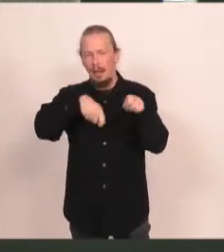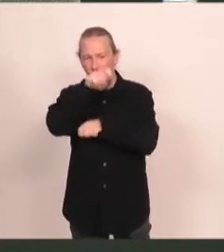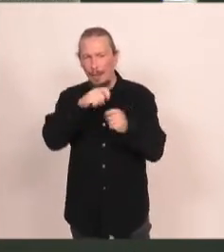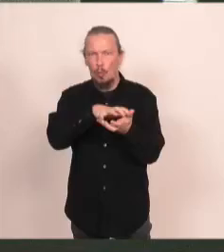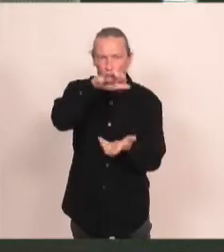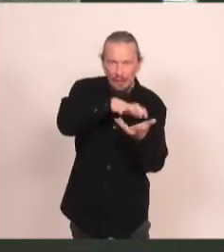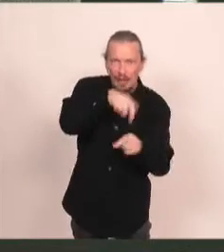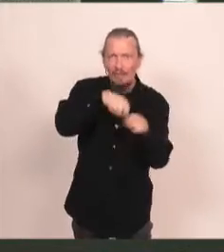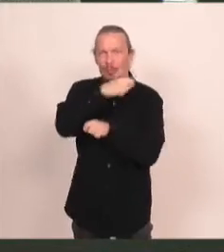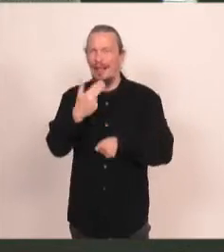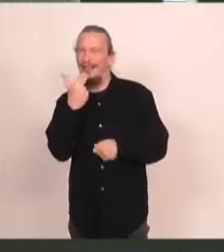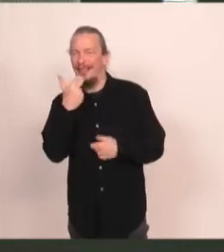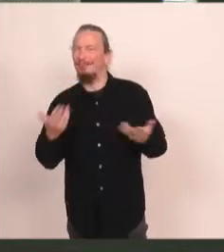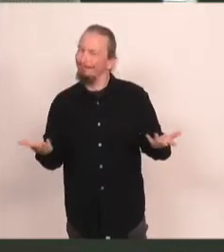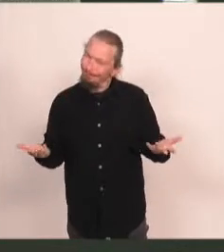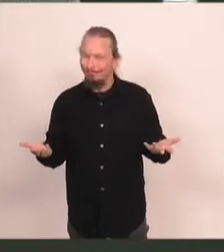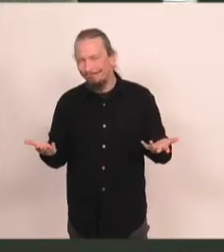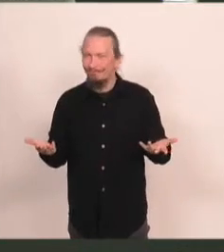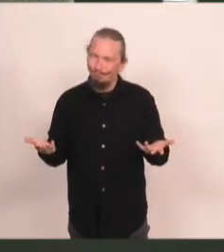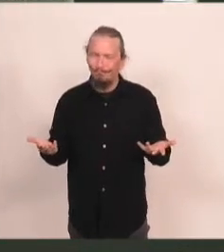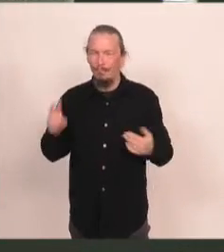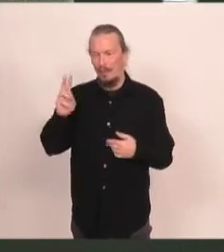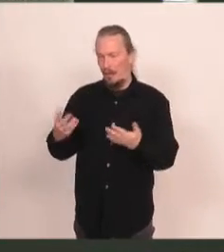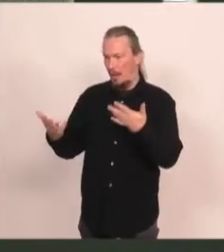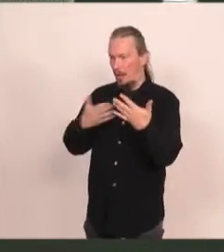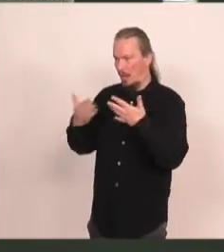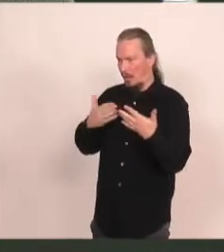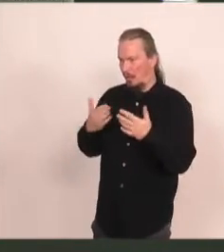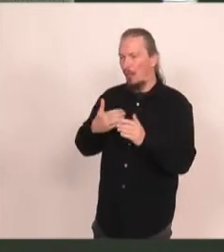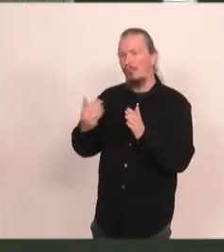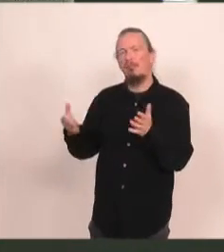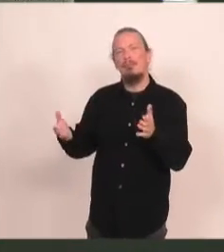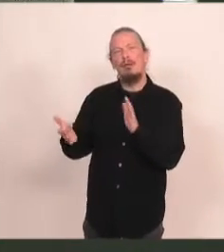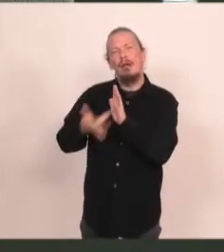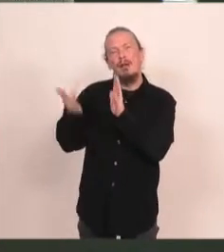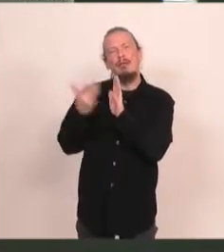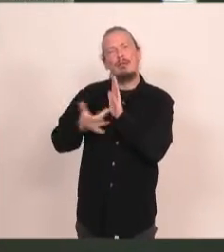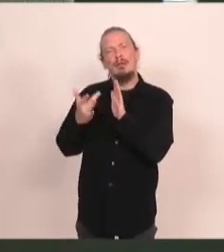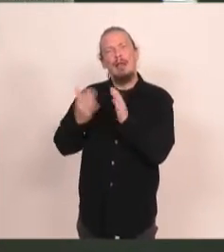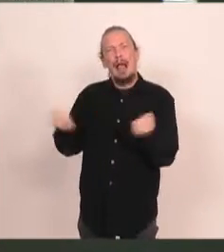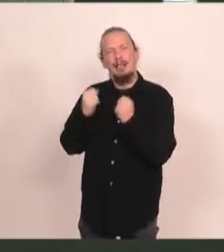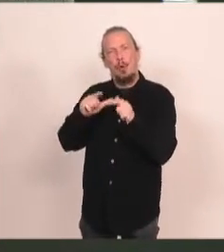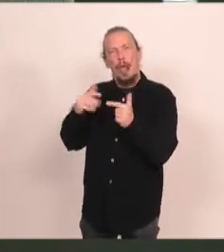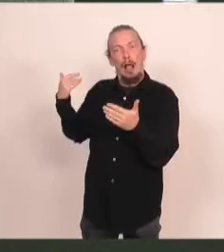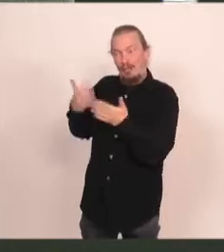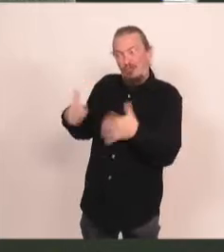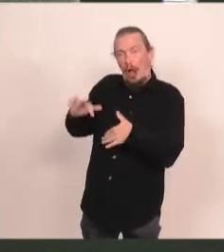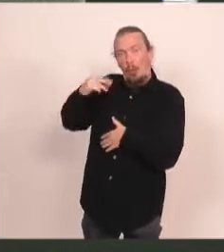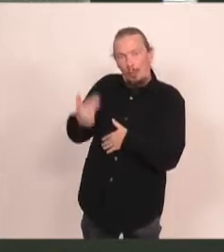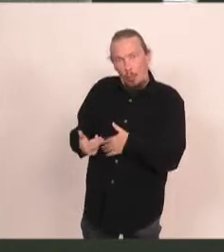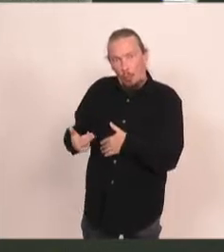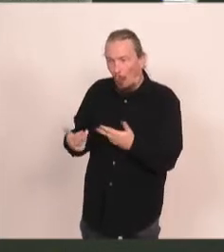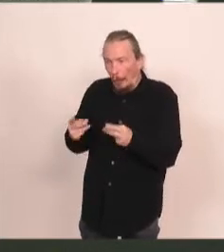qualitative. Il n'est pas forcément évident de distinguer ce qui relève d'un catalogue d'actions préexistantes qui sont tout à fait valables, mais qui